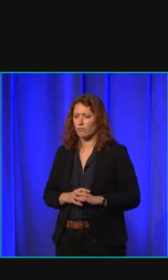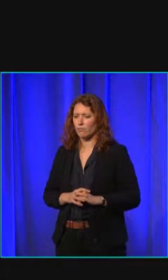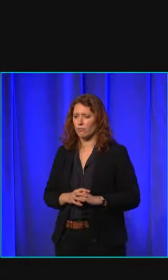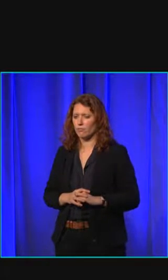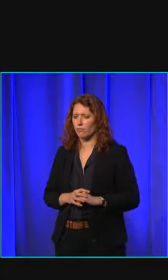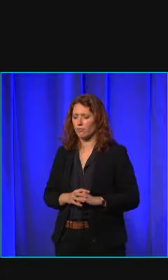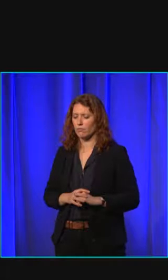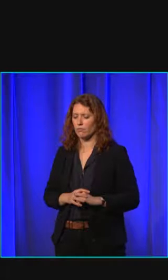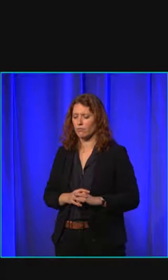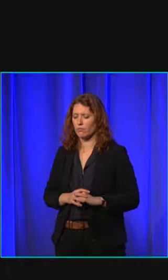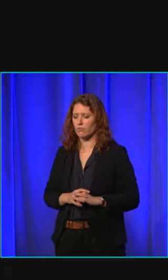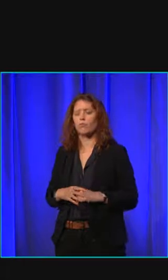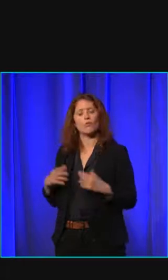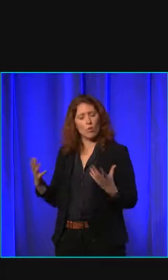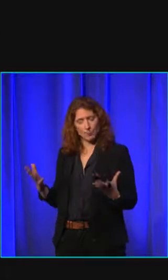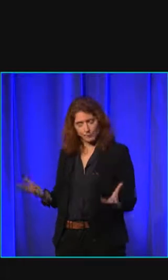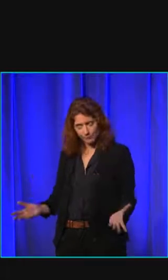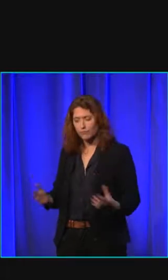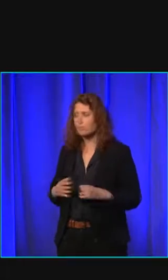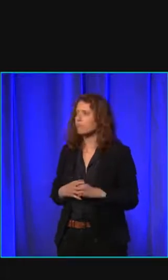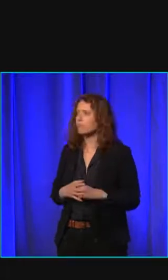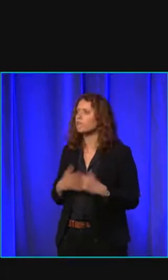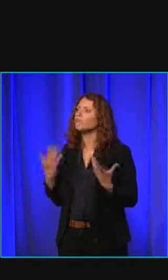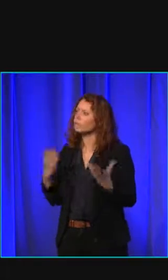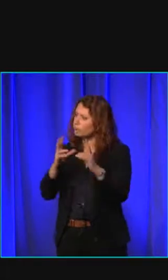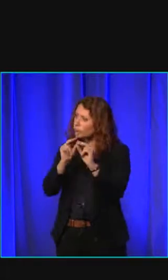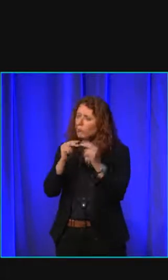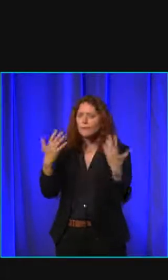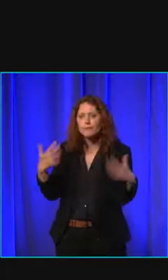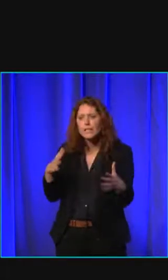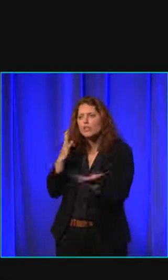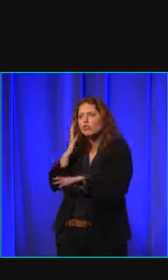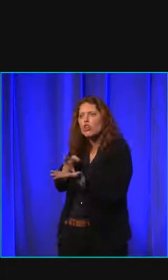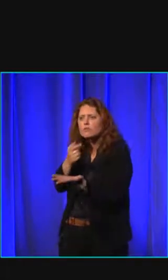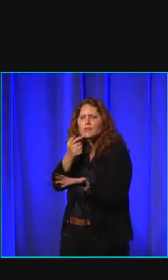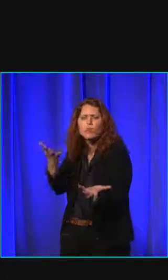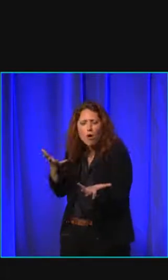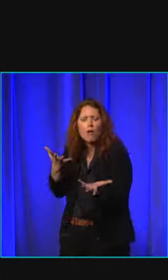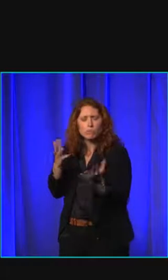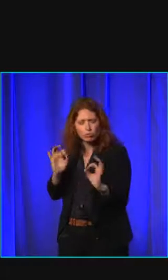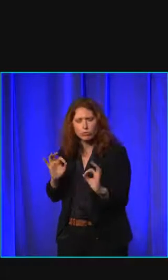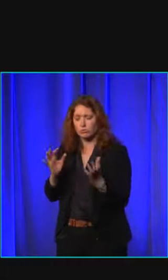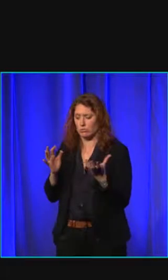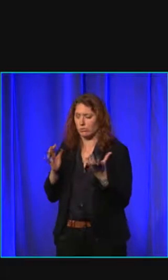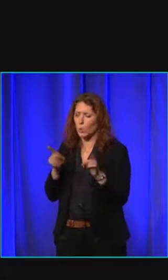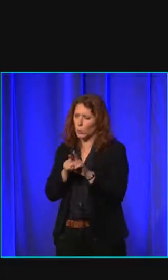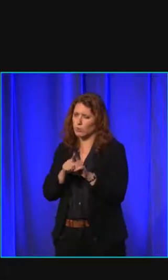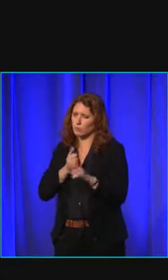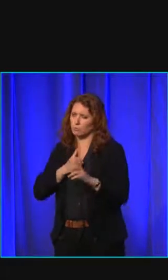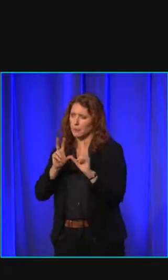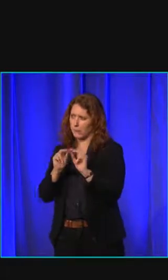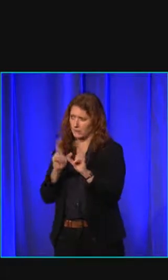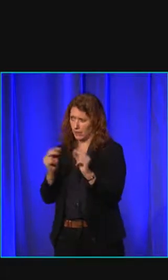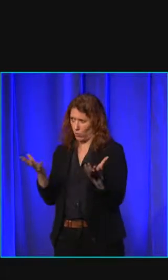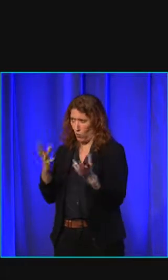Voilà. Donc, maintenant qu'on sait ce que c'est que les entrées sensorielles, je vais vous expliquer le champ théorique sur lequel